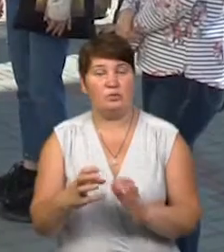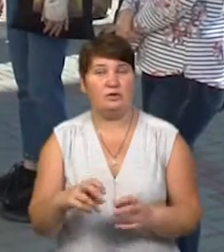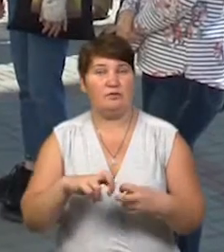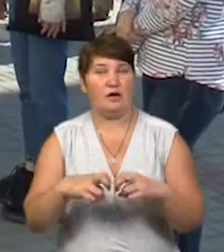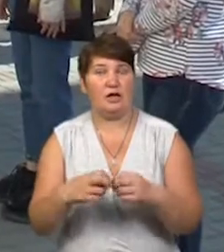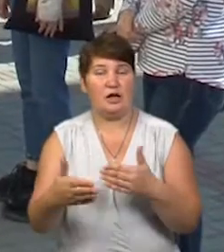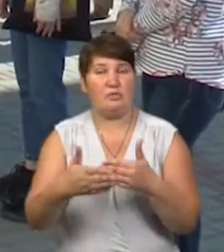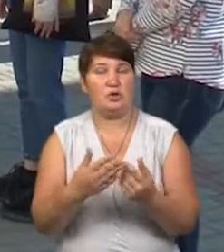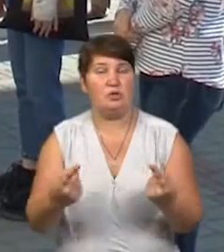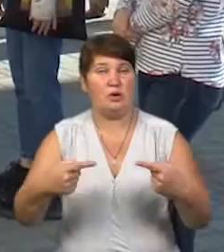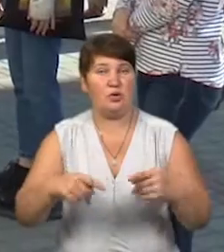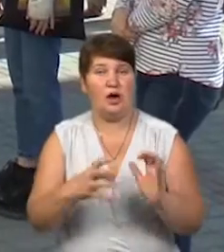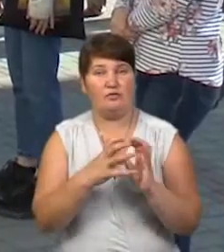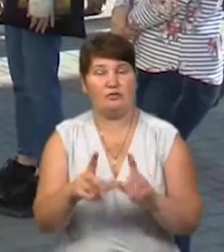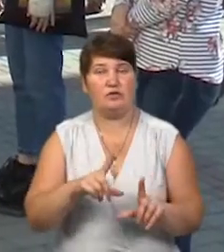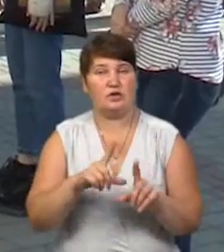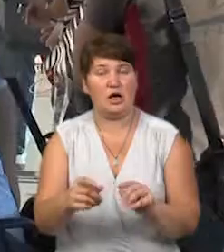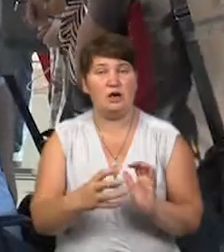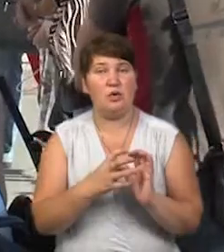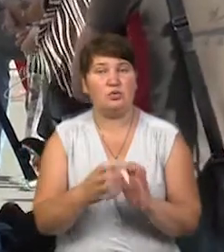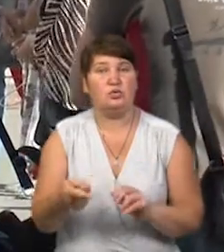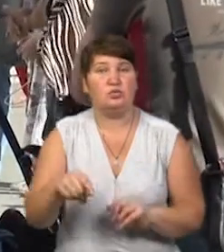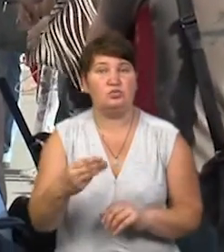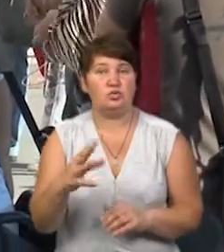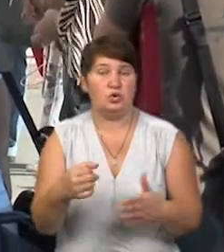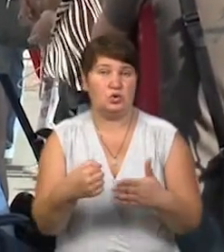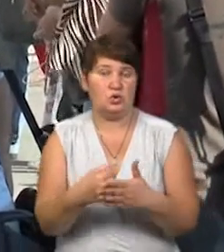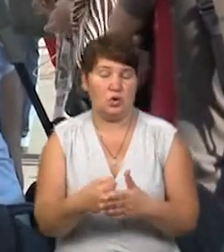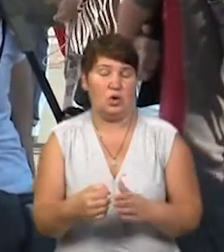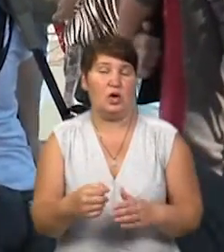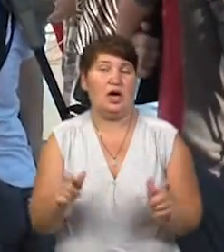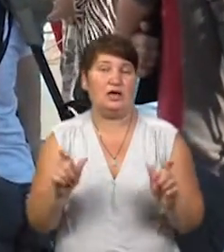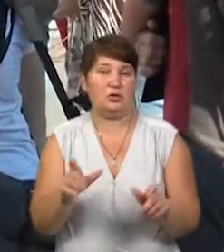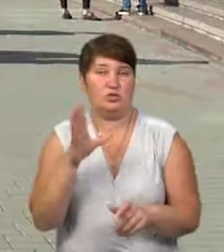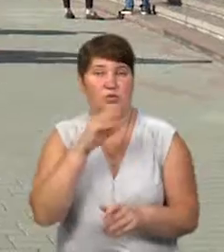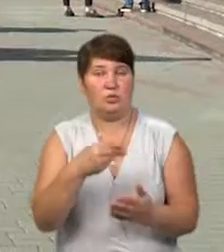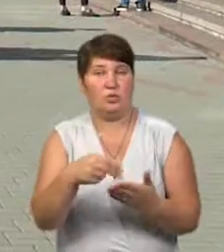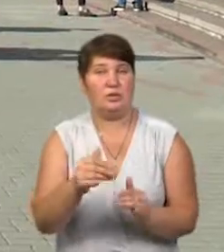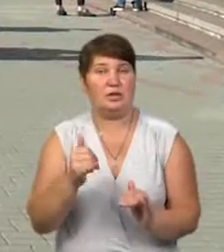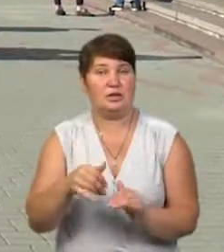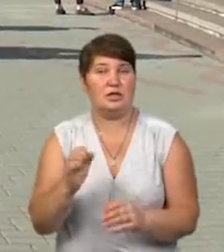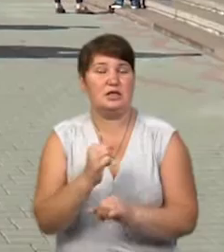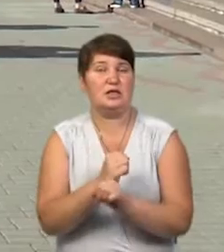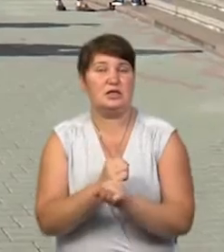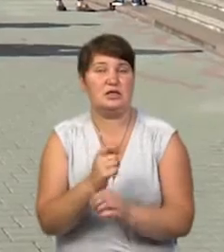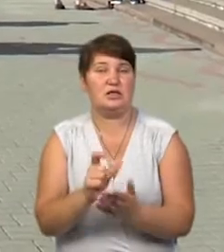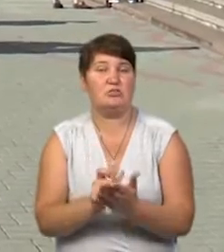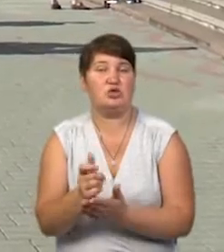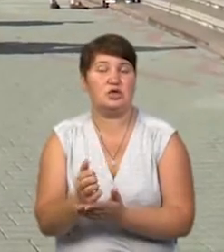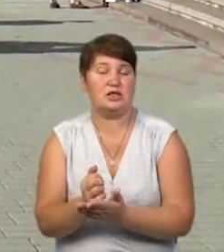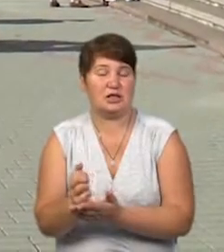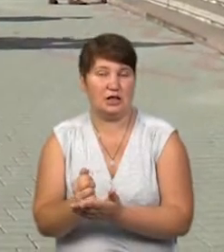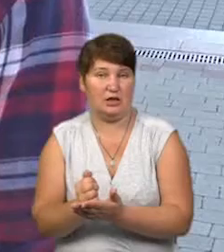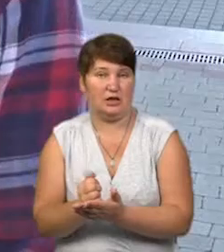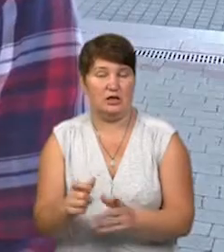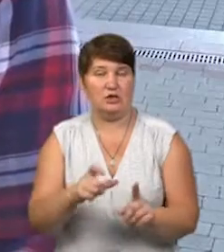банкрутства. Автобуси виходять на маршрути лише тому, що до карантину встигли зробити запас пального та запчастин. За словами голови спілки перевізників